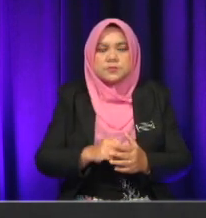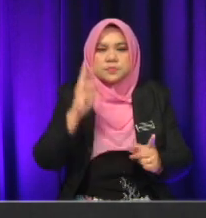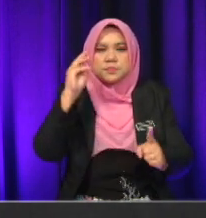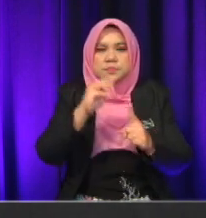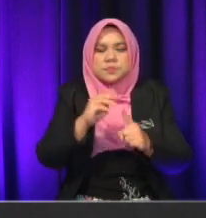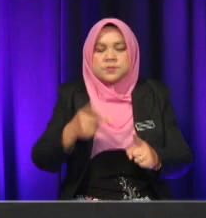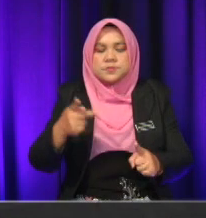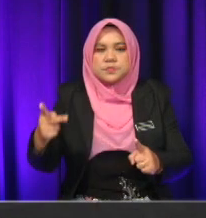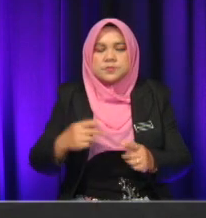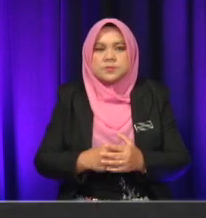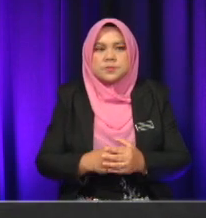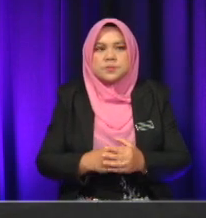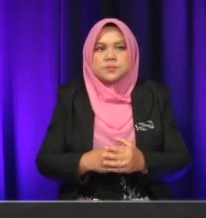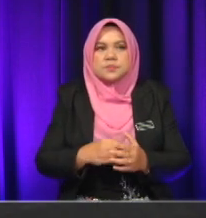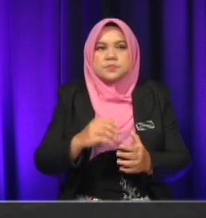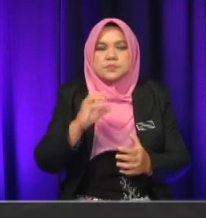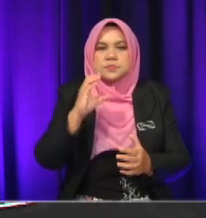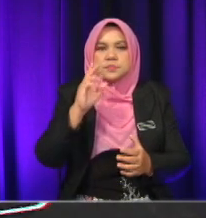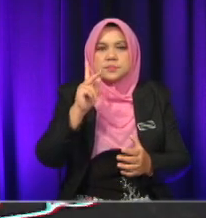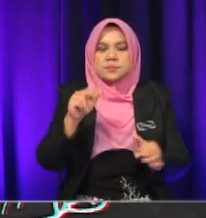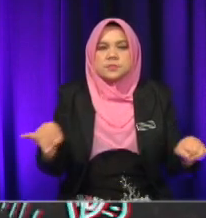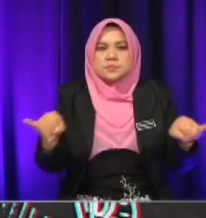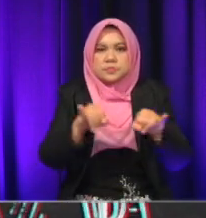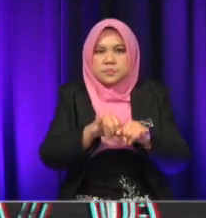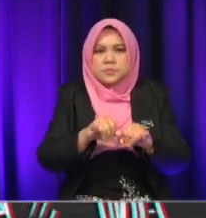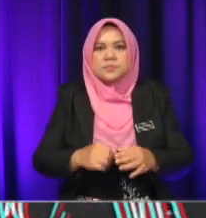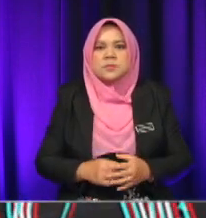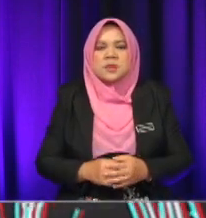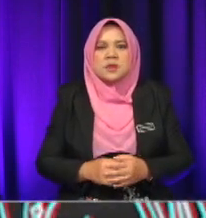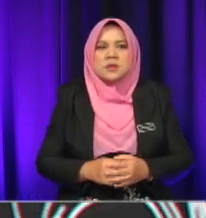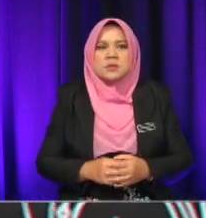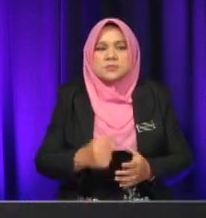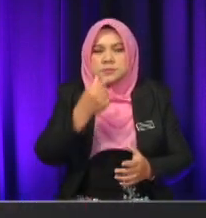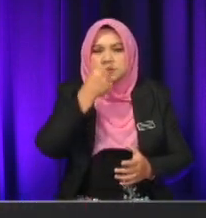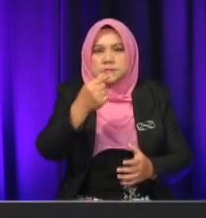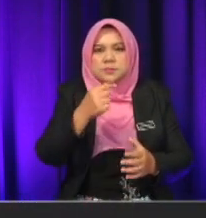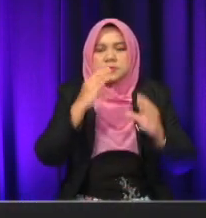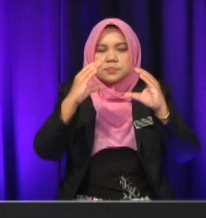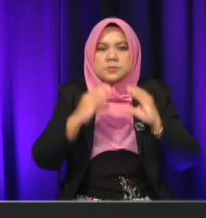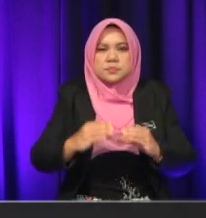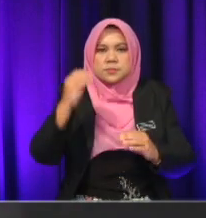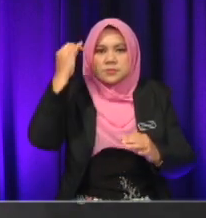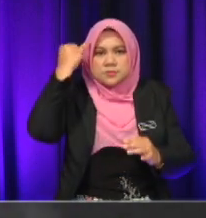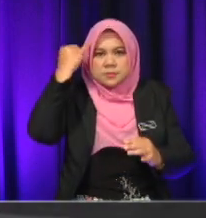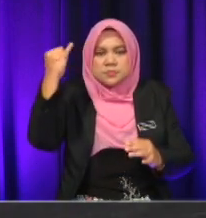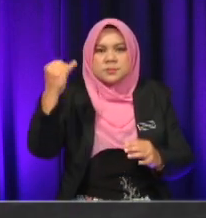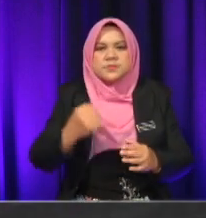produk dan yang ketiga ialah kiasan atau ibarat. Mempengaruhi secara psikologi. Wah, betul